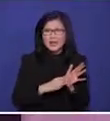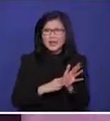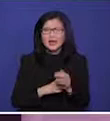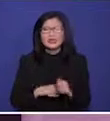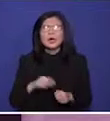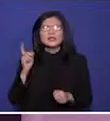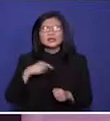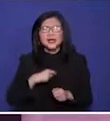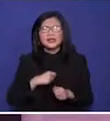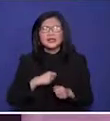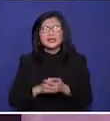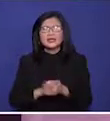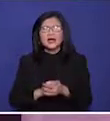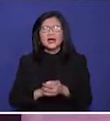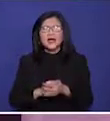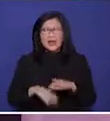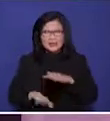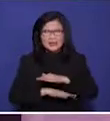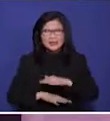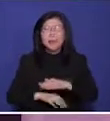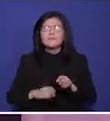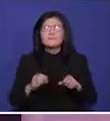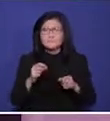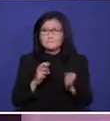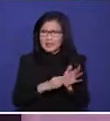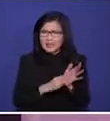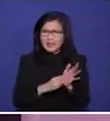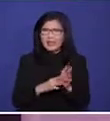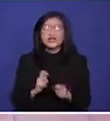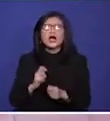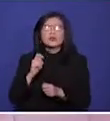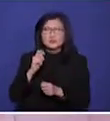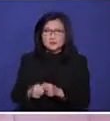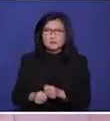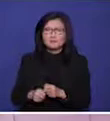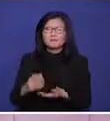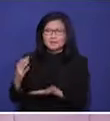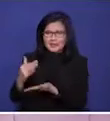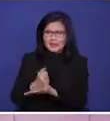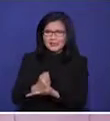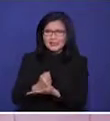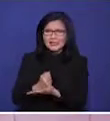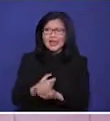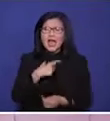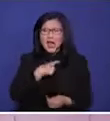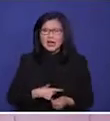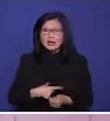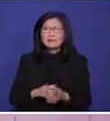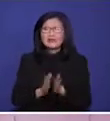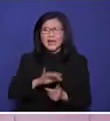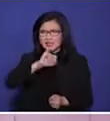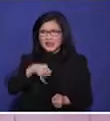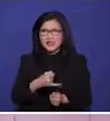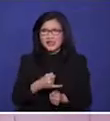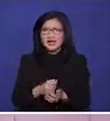akal masalah. Kita harus gaji hakim kita begitu hebat sehingga dia tidak akan terpengaruh. Demikian jaksa, demikian